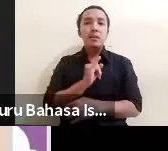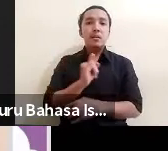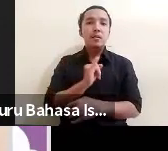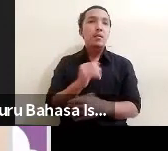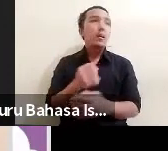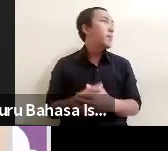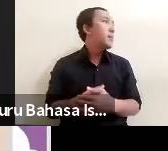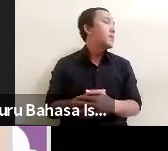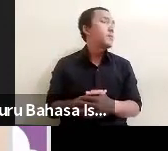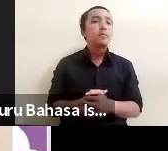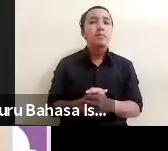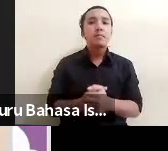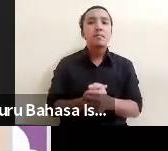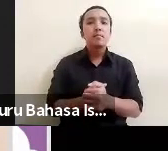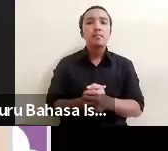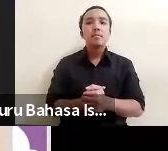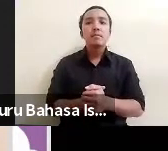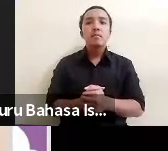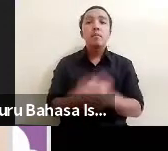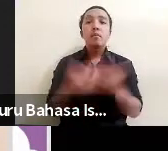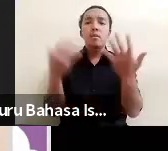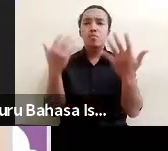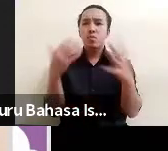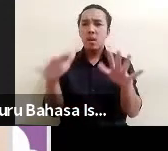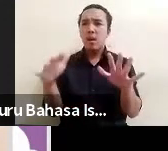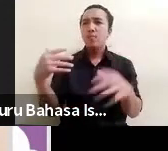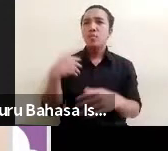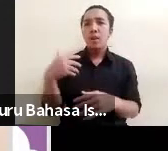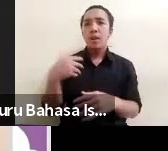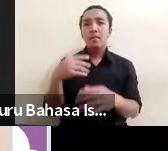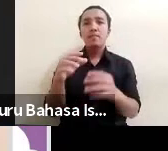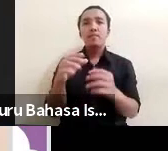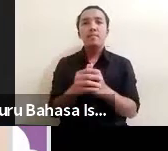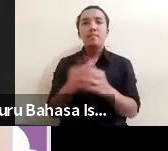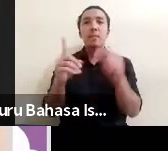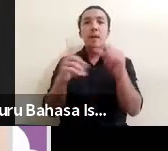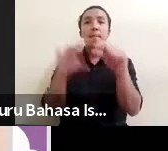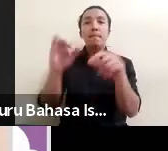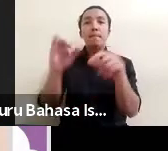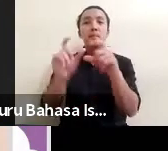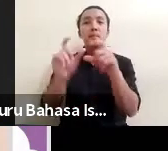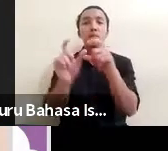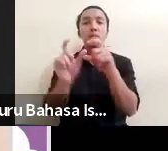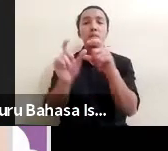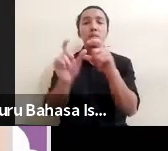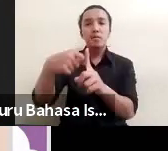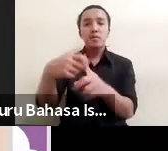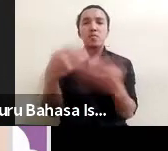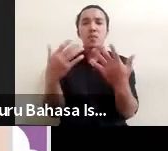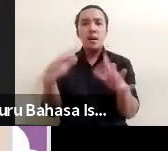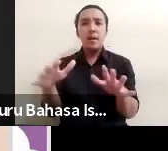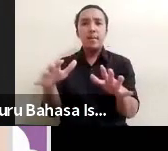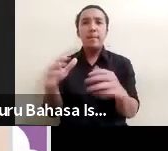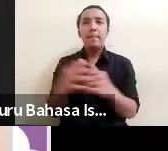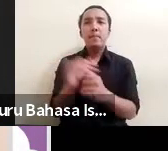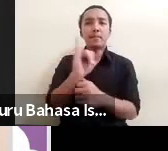Setelah itu, Pak, karena kita sudah punya perda, sudah punya roadmap, Bu Lulu dan sebagainya PB di